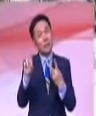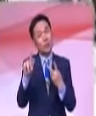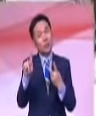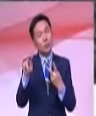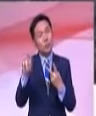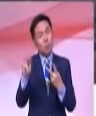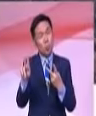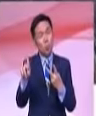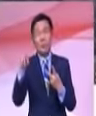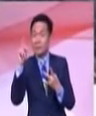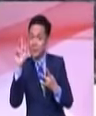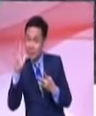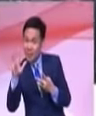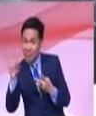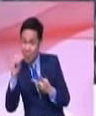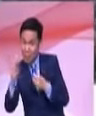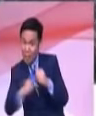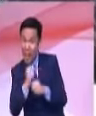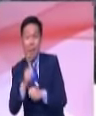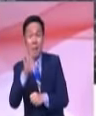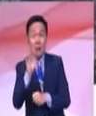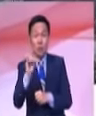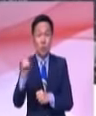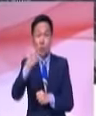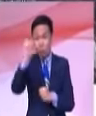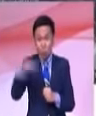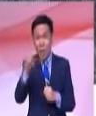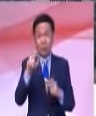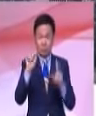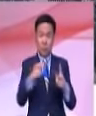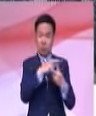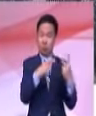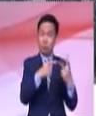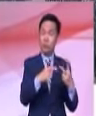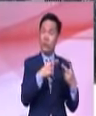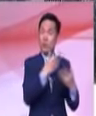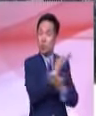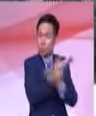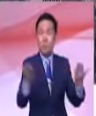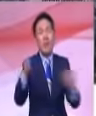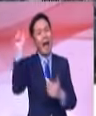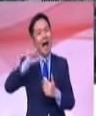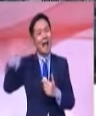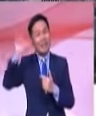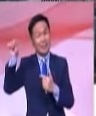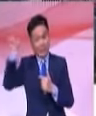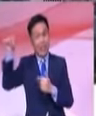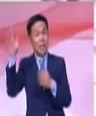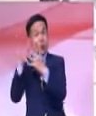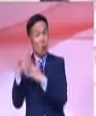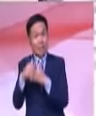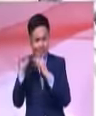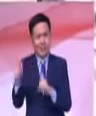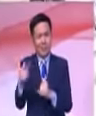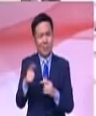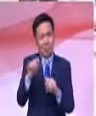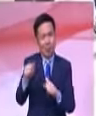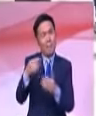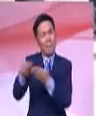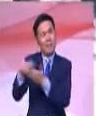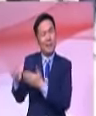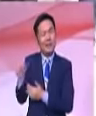30 tahun $500 juta dengan pengagihan menyeluruh dari Asia hingga ke Amerika Syarikat. Melalui